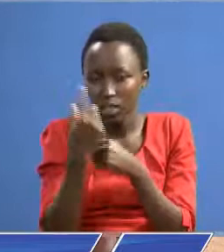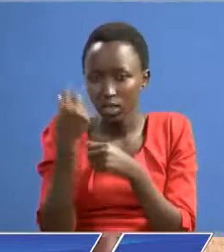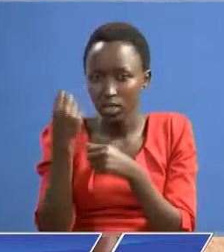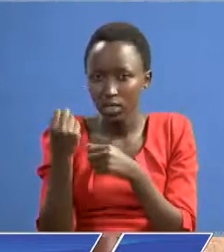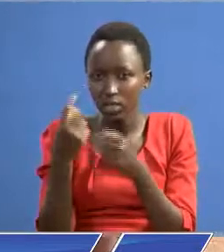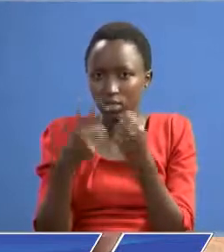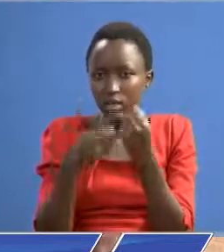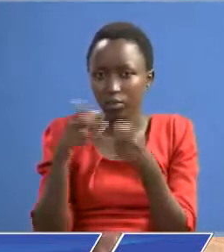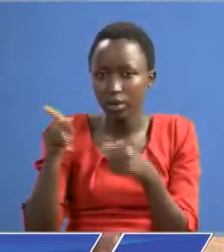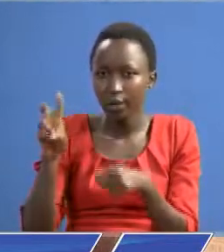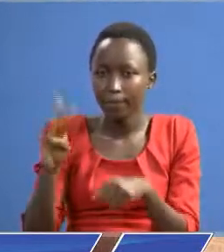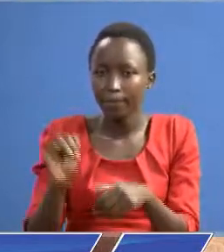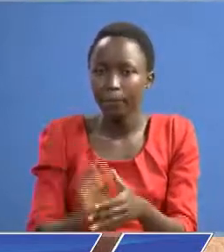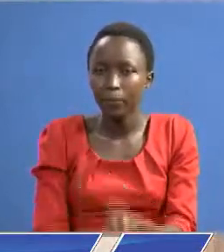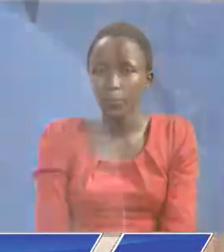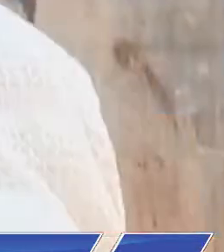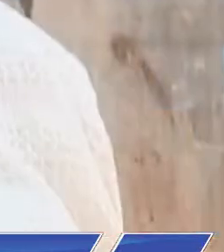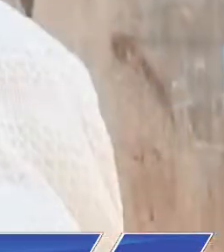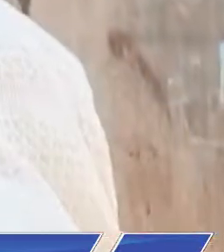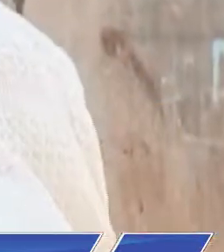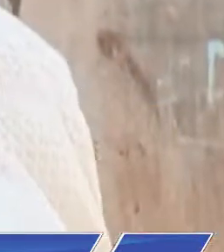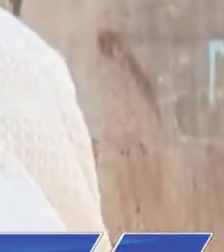6 p.m.